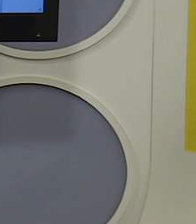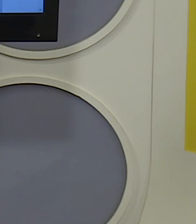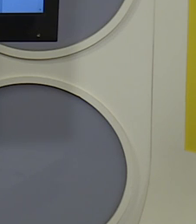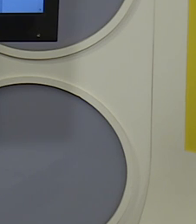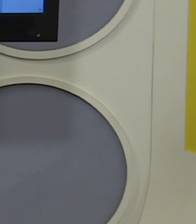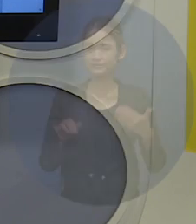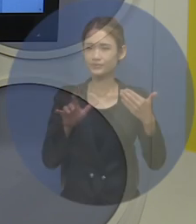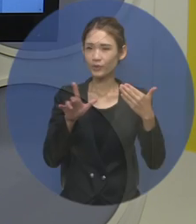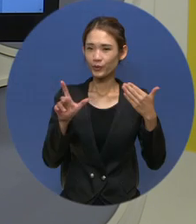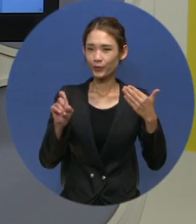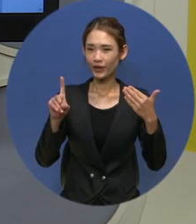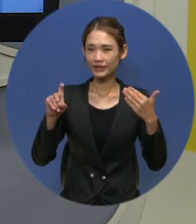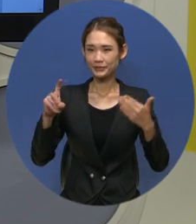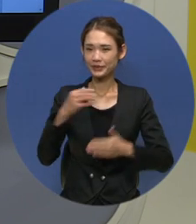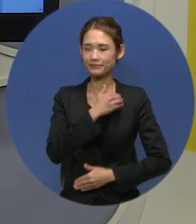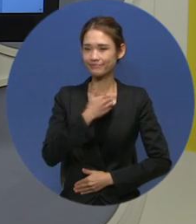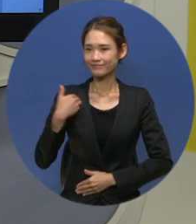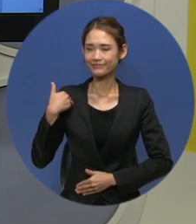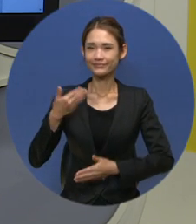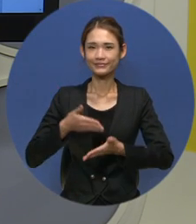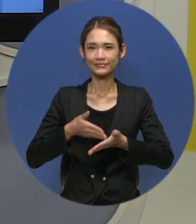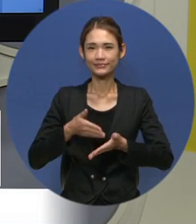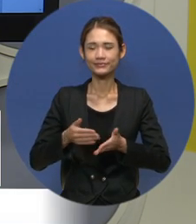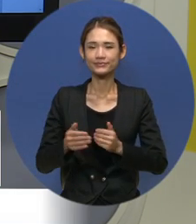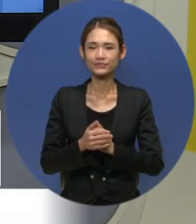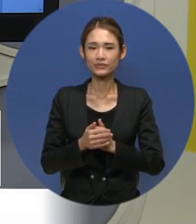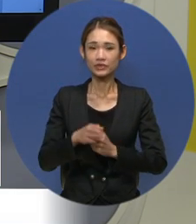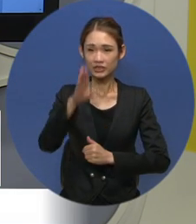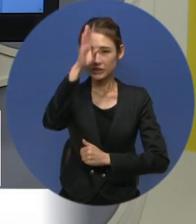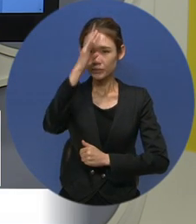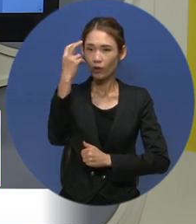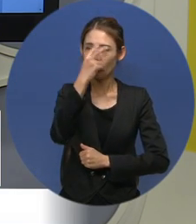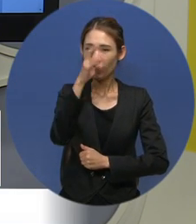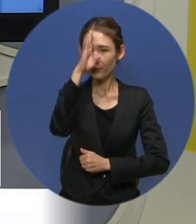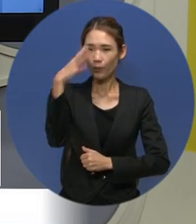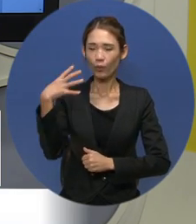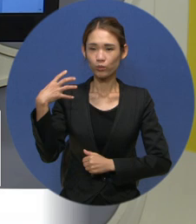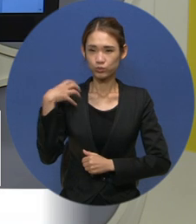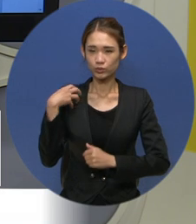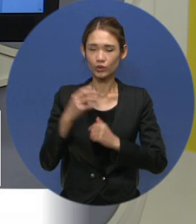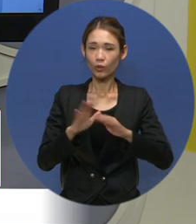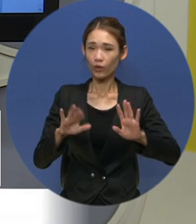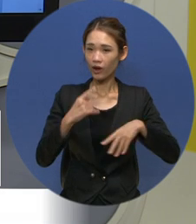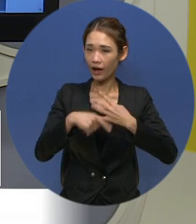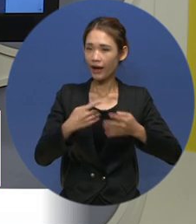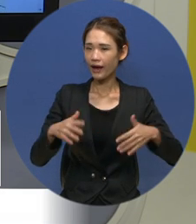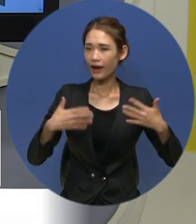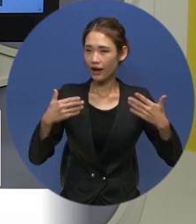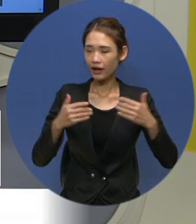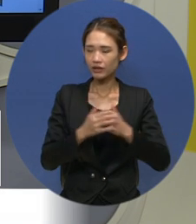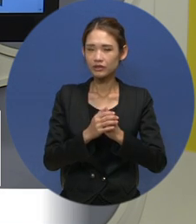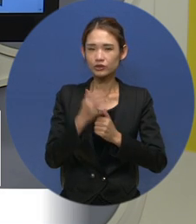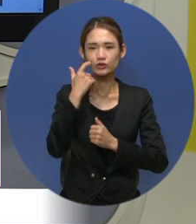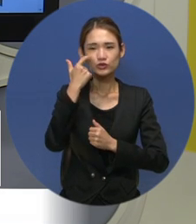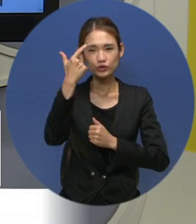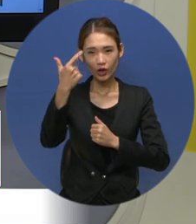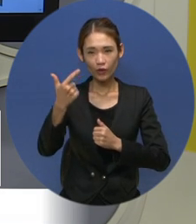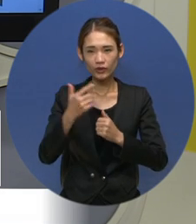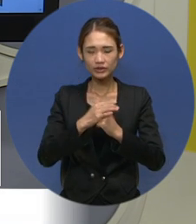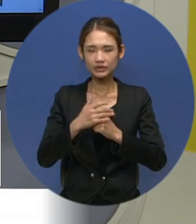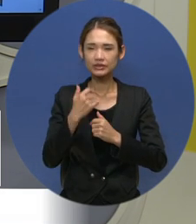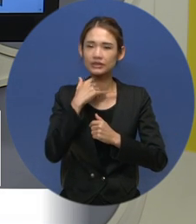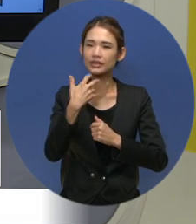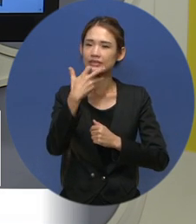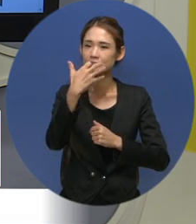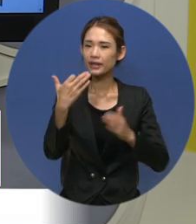고월 11일 만만한 였습니다 질병관리본부는 올 가을부터 생후 6개월에서 만 18세 어린